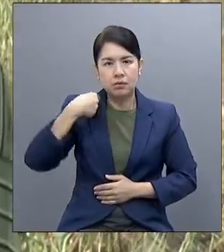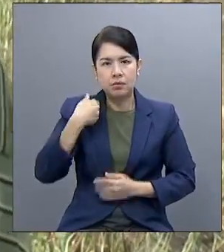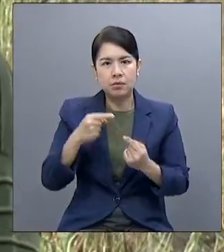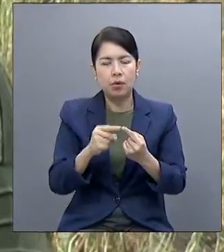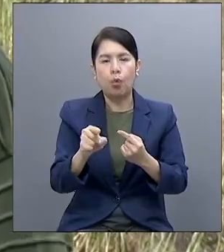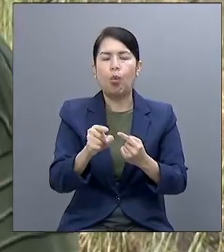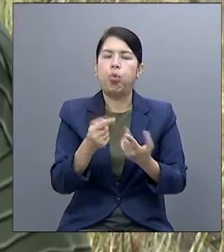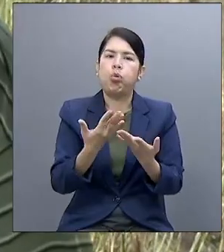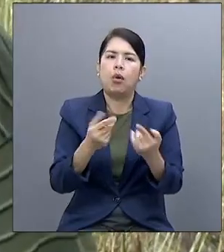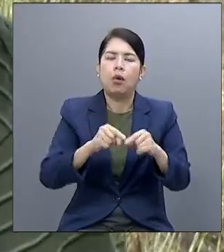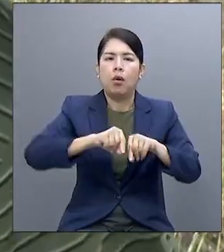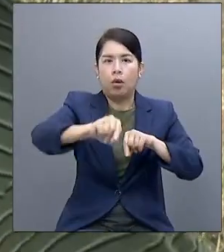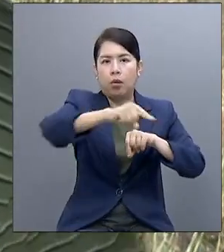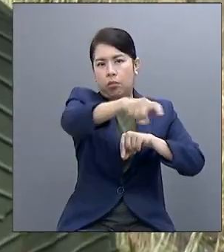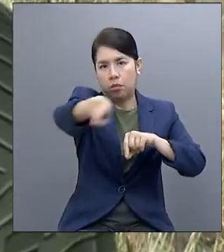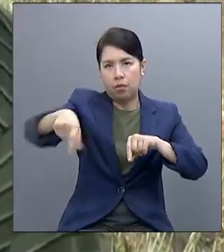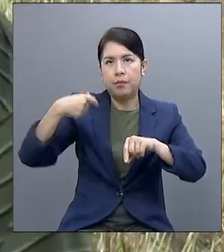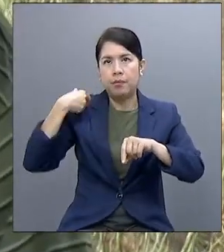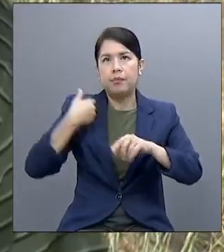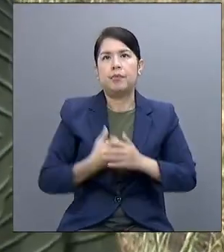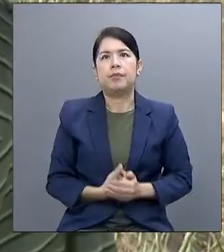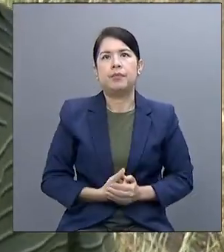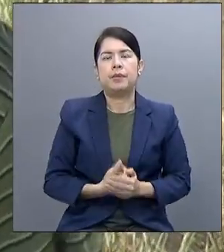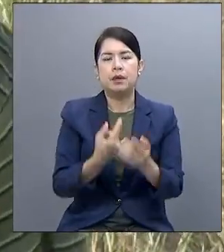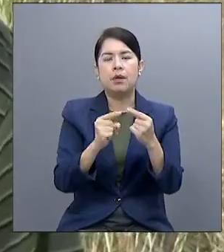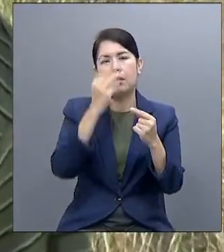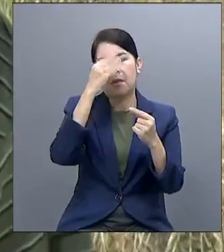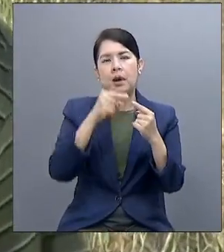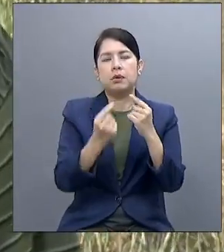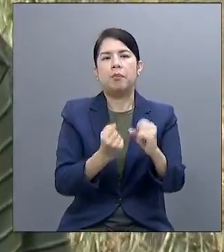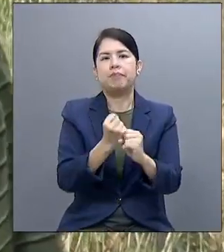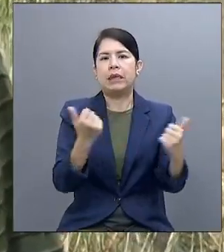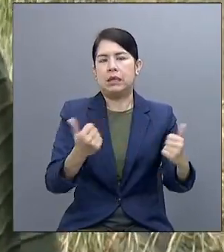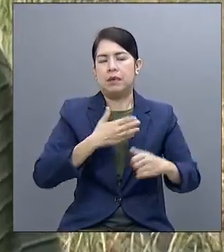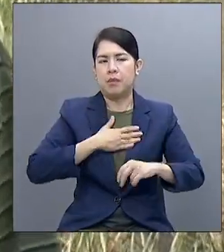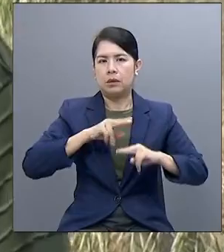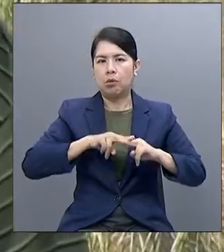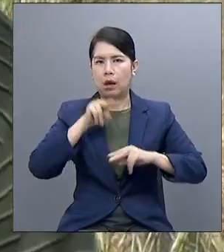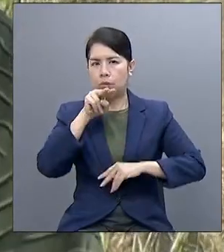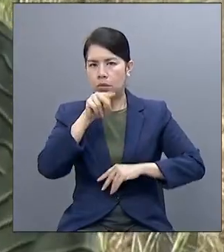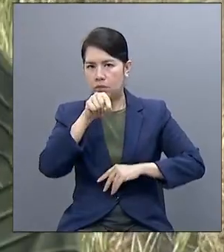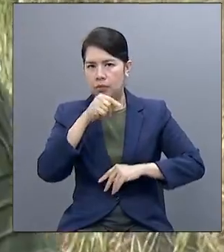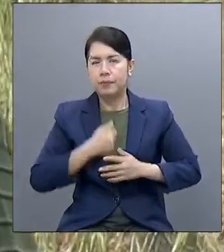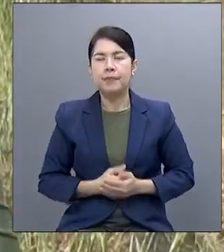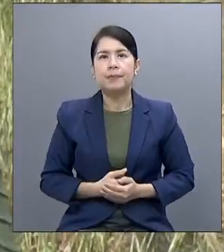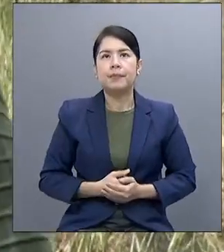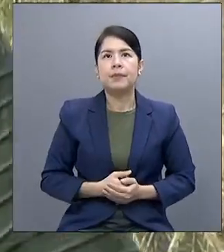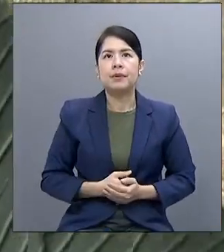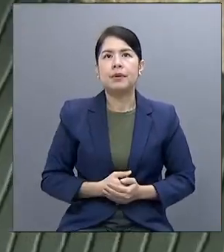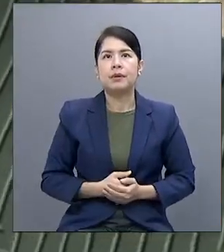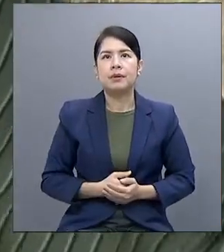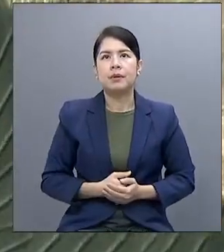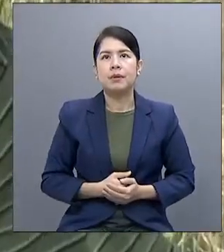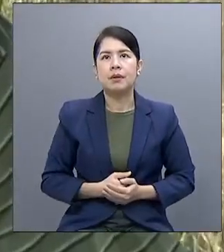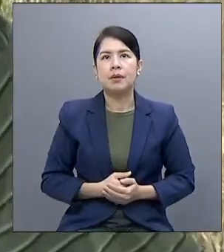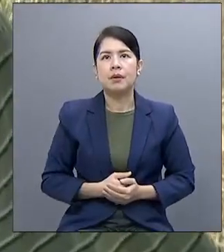ายเหมือนแต่ว่าปีนี้นั่นว่ามันไข่แน่แล้วมันเขาในบ้านหลายโอ้ยังไงมันบ่ได้มันบ่ได้มาลงเขาทั้งพี่มัน